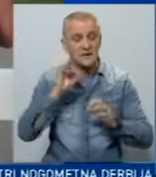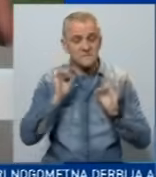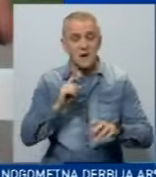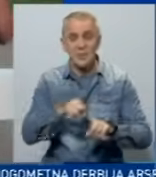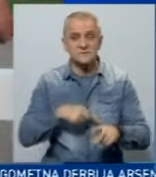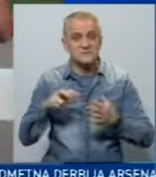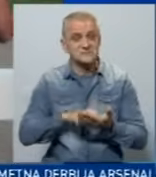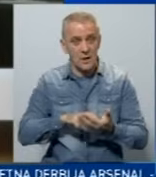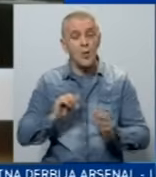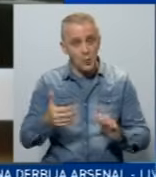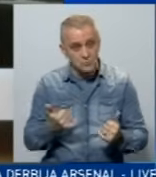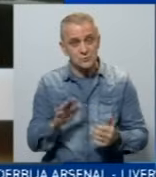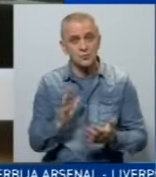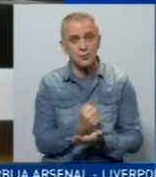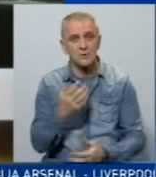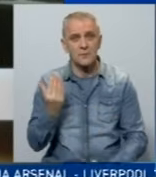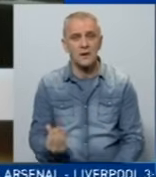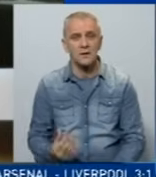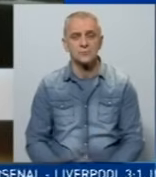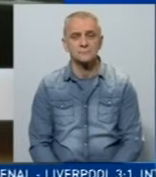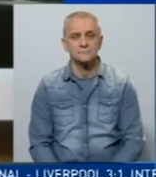strahuju hoće li dobiti platu.